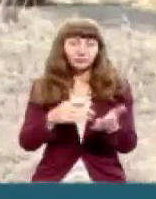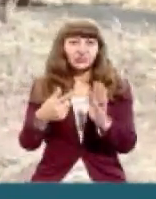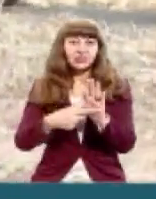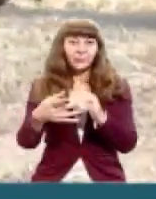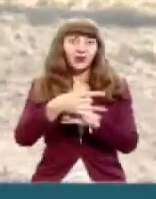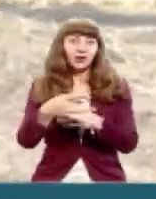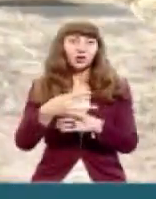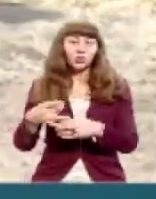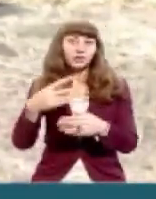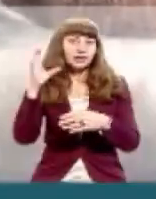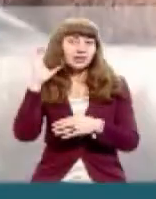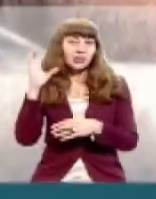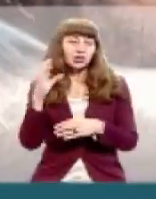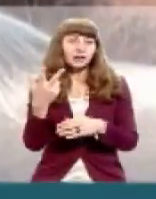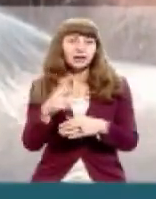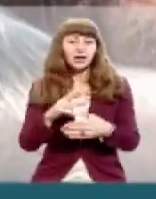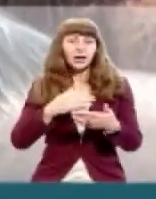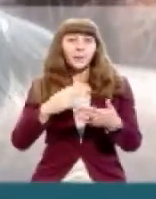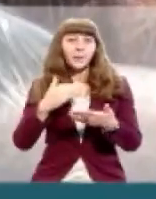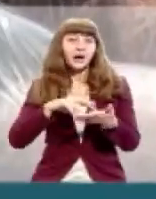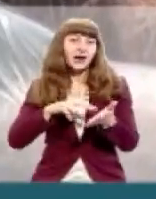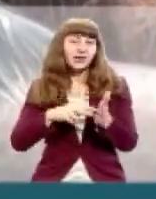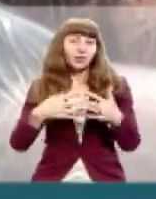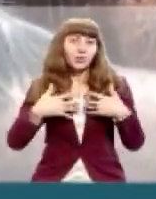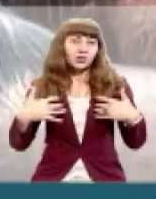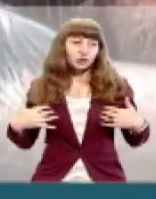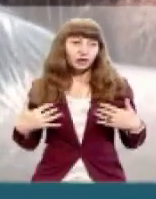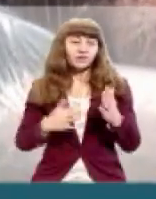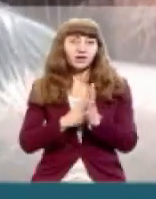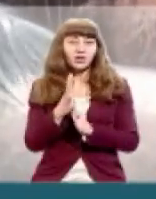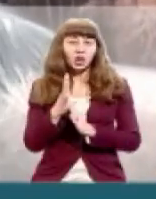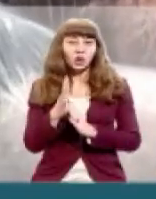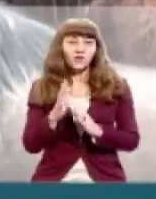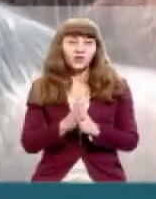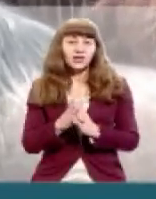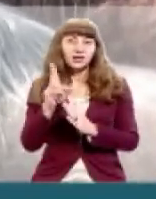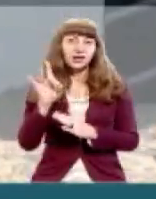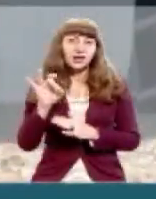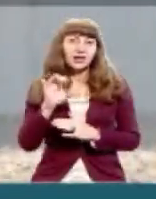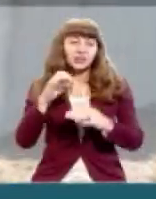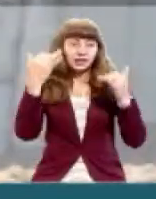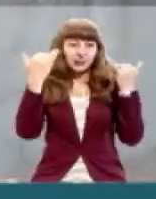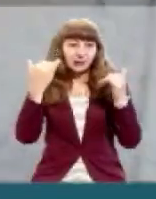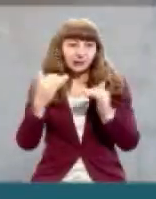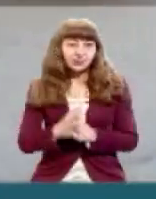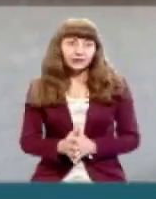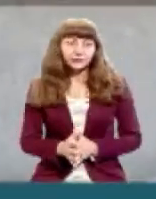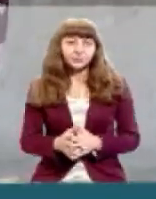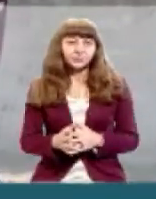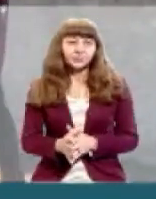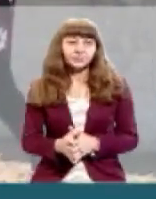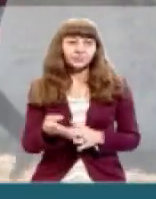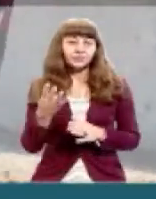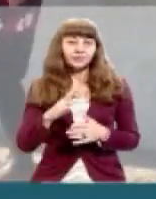мал шаруашылығы бойынша 3 жоба, ет сату үшін ірі қарамалдың аналық басын өсіру. Халқа қызмет көрсету бойынша 6 дүкендер мен ойын клубы